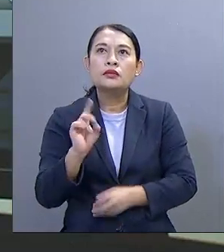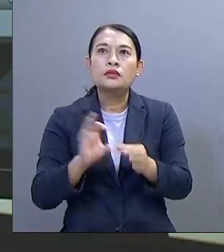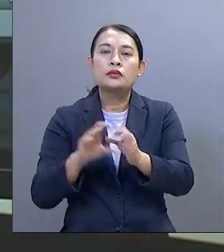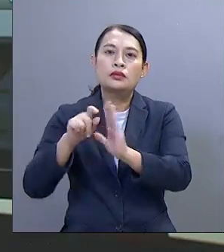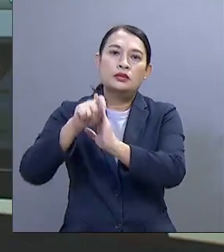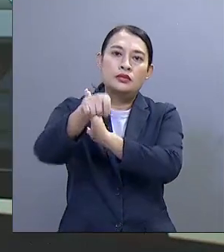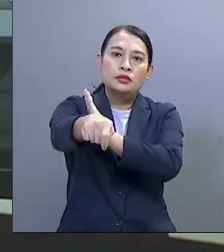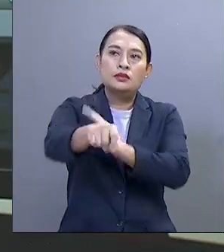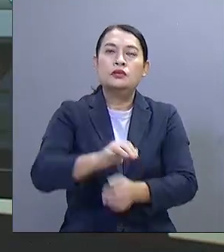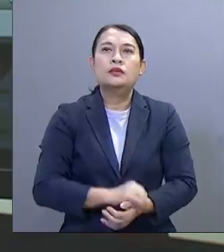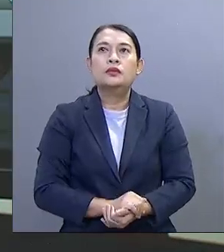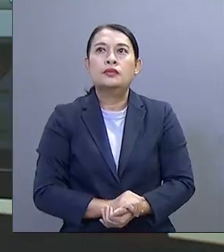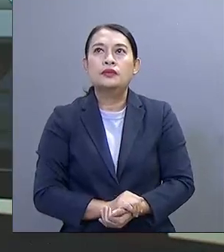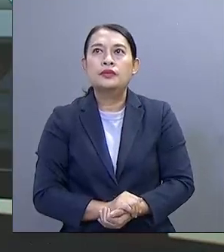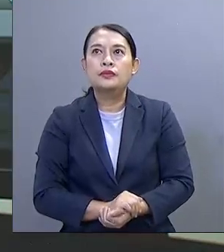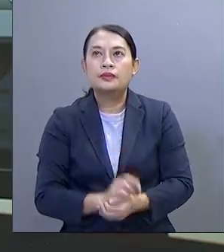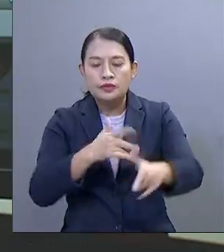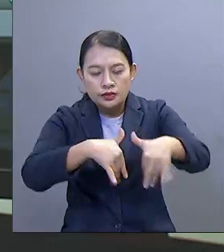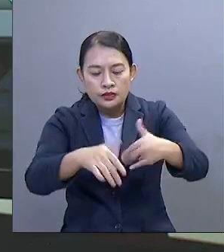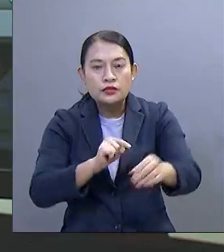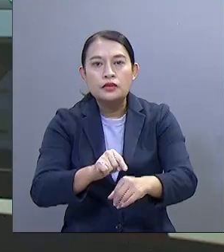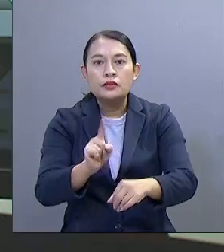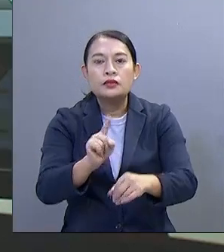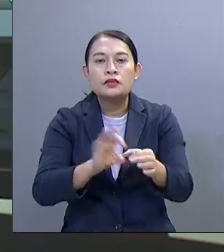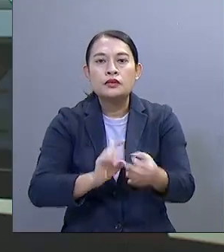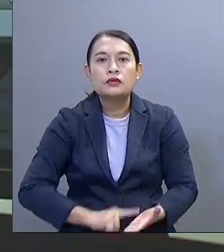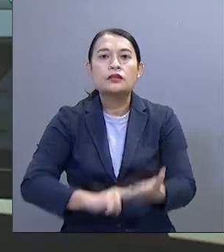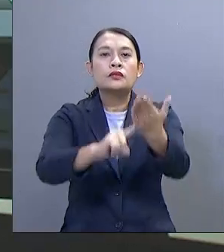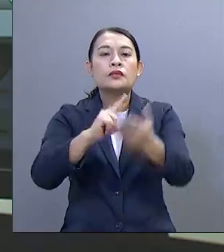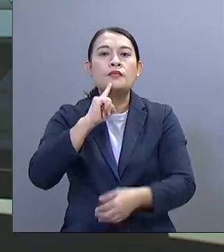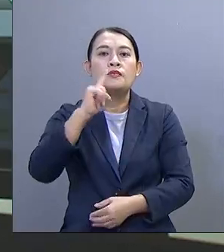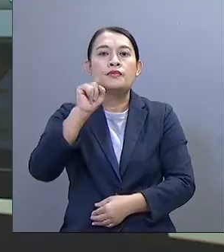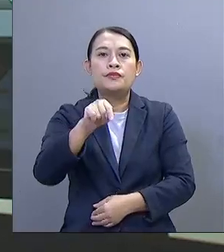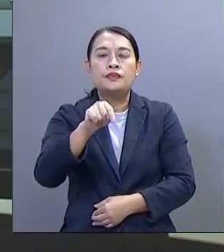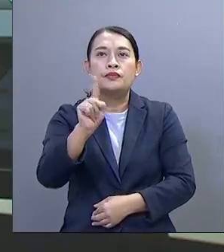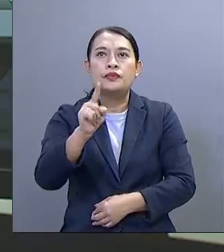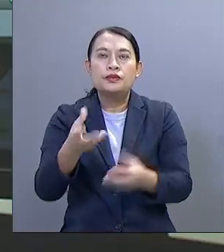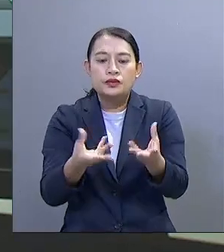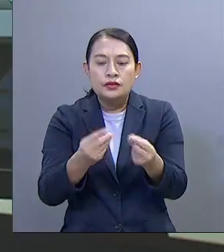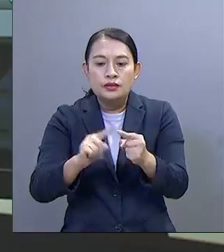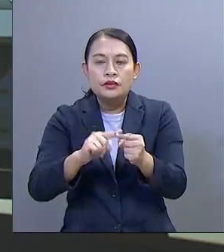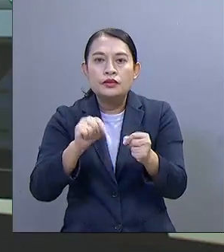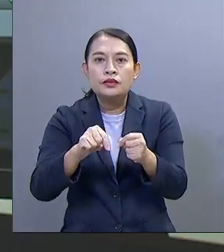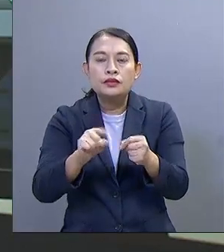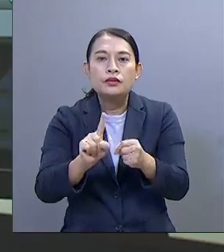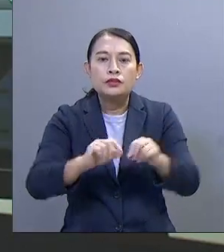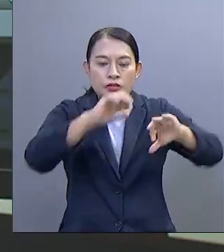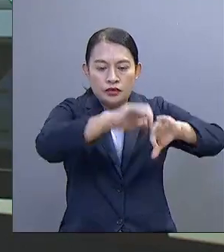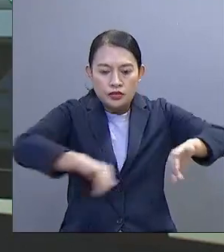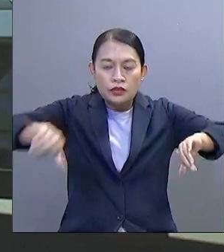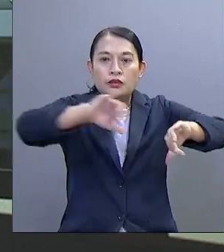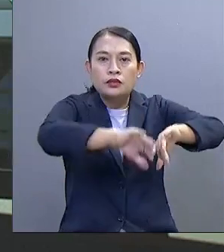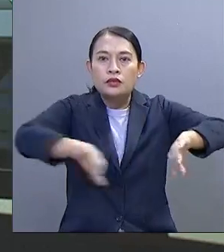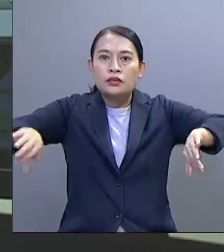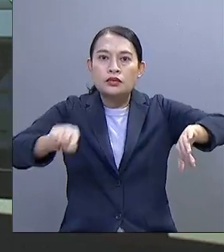Sevenมานะฮ คือชาวบ้านเนี่ เขารองเรีนค่ะว่ามีการ มู๊ลุกเหมืกวเป็การคุดดิ้นแล้วกคุด